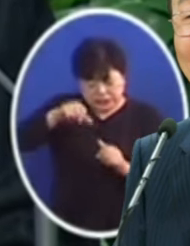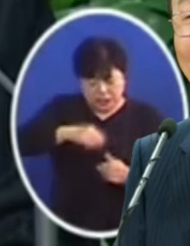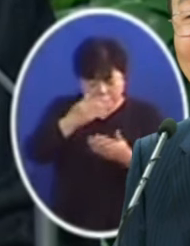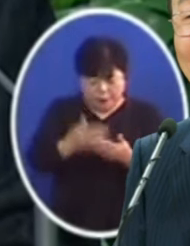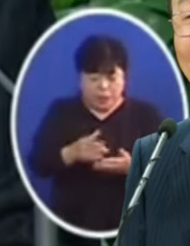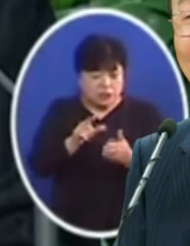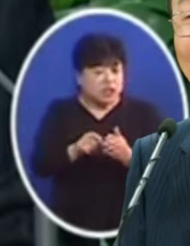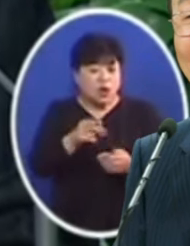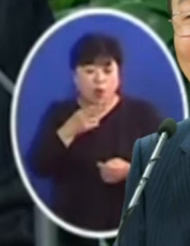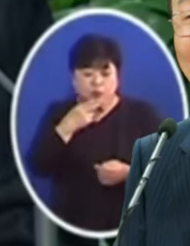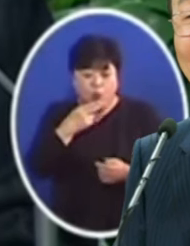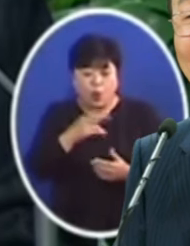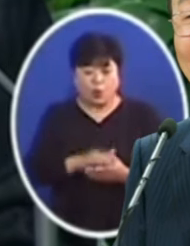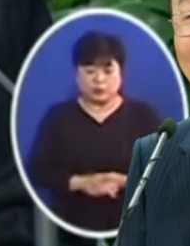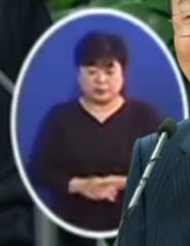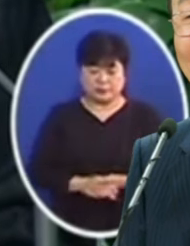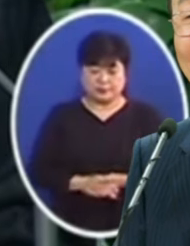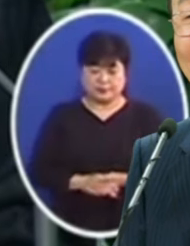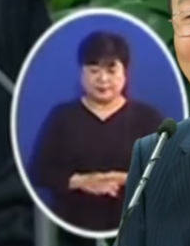시간도 없었고